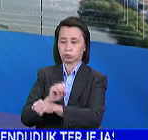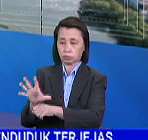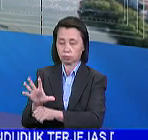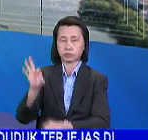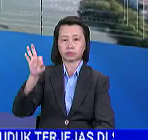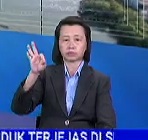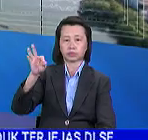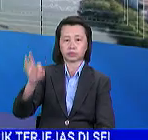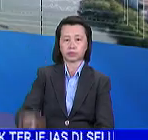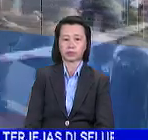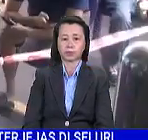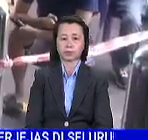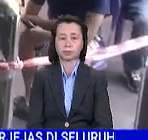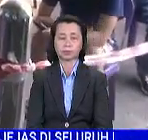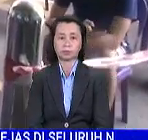Kobe